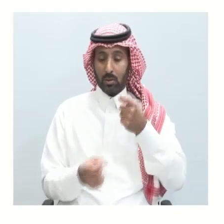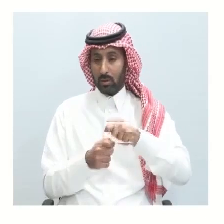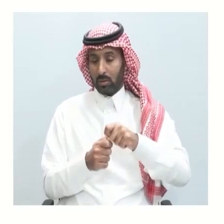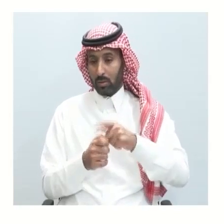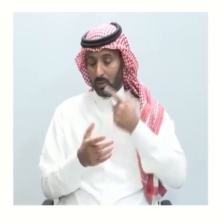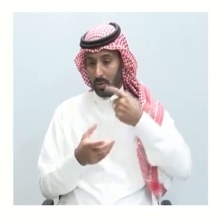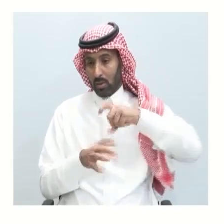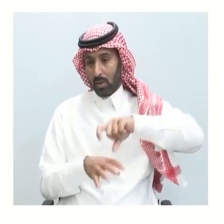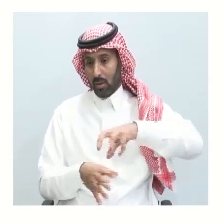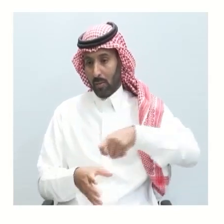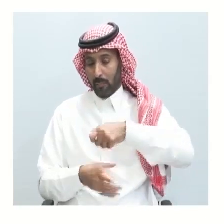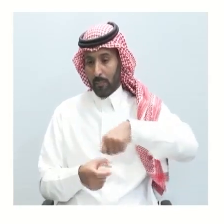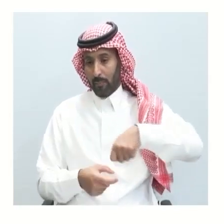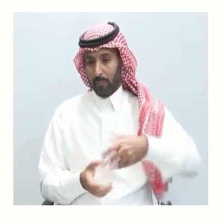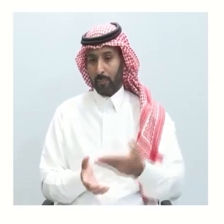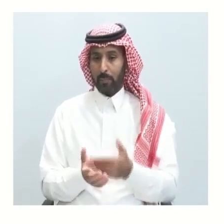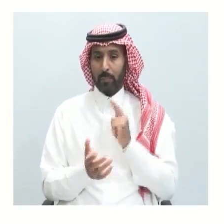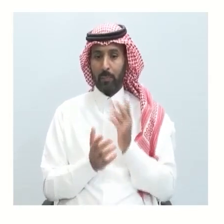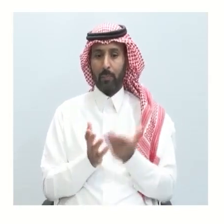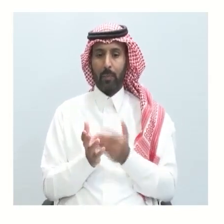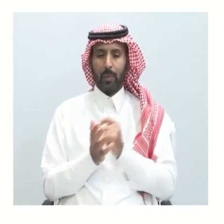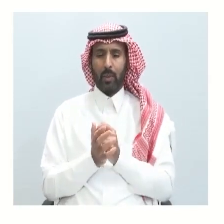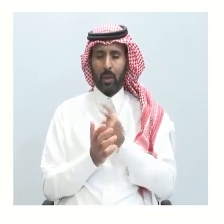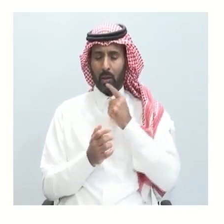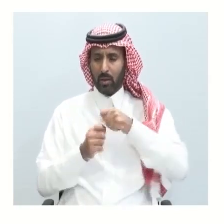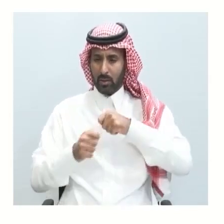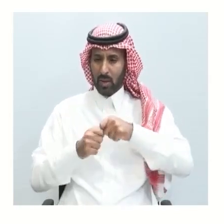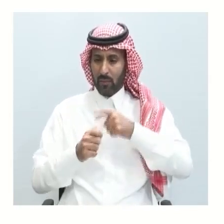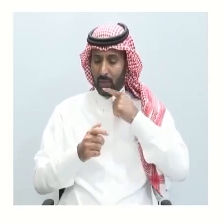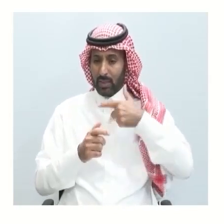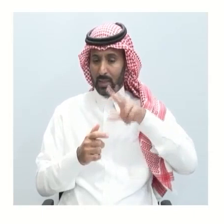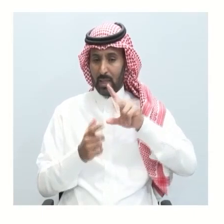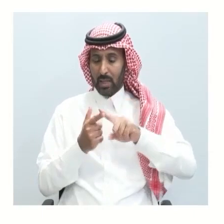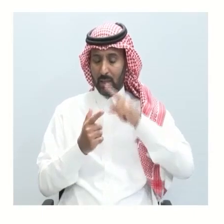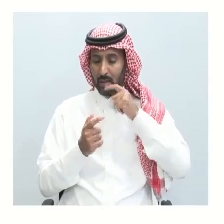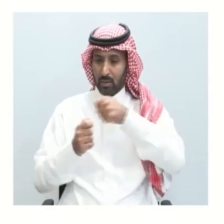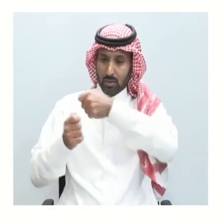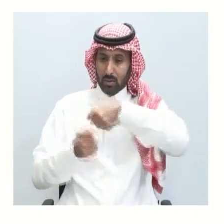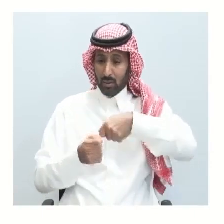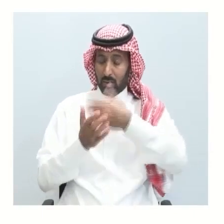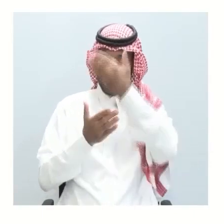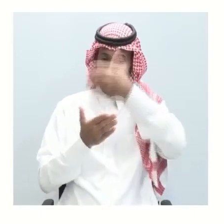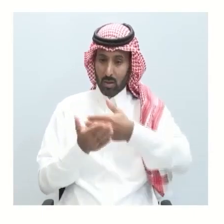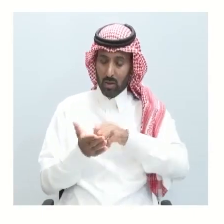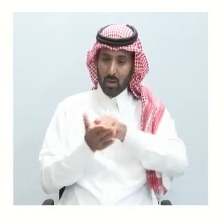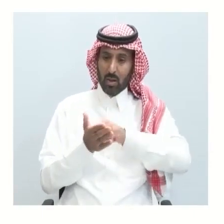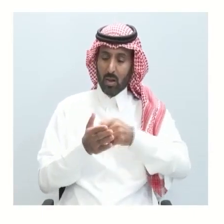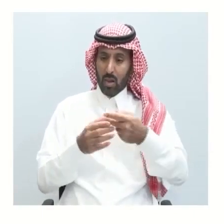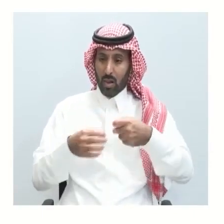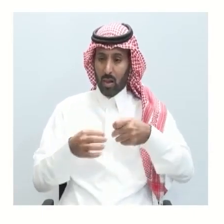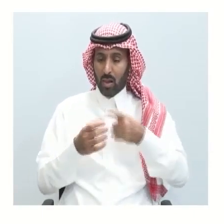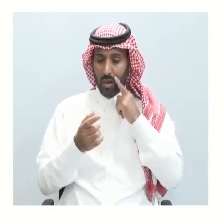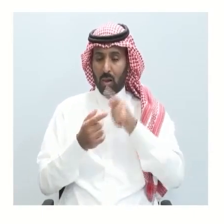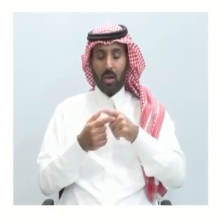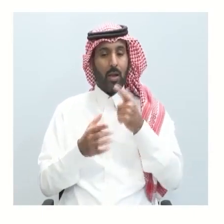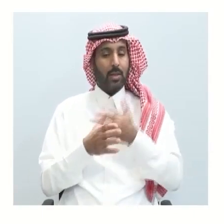الصناعية. يمكن استعمالها في كمنظف منزلي، مفيدة في تنظيف الزجاج. تصنع الأمونيا من عناصرها